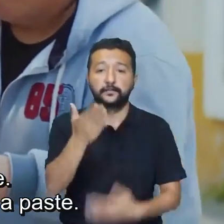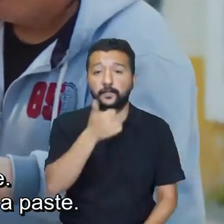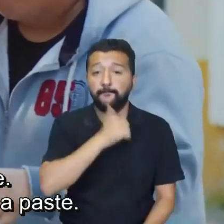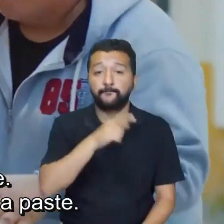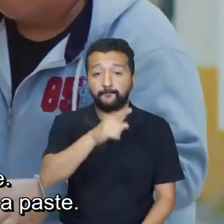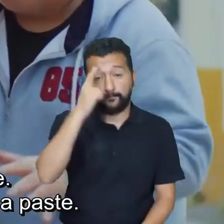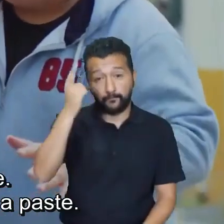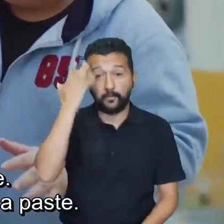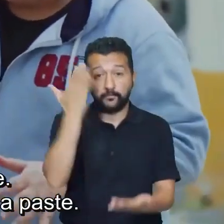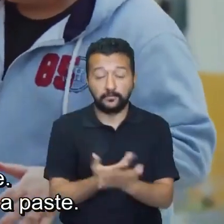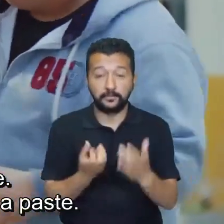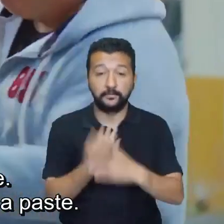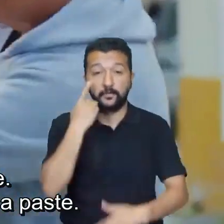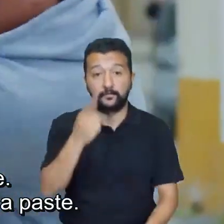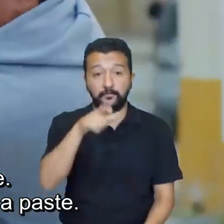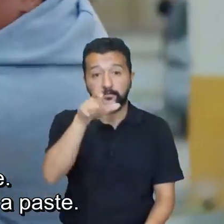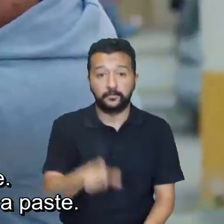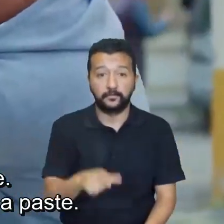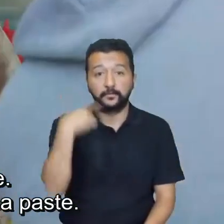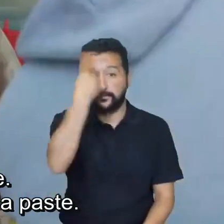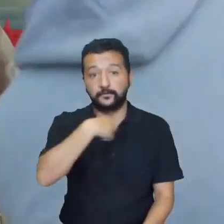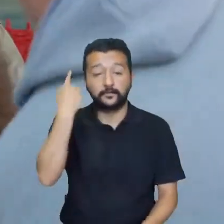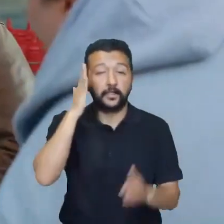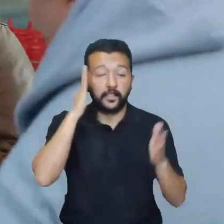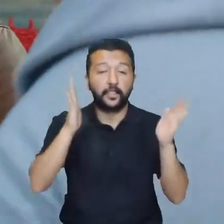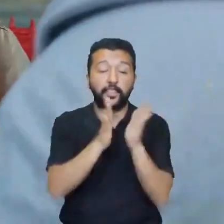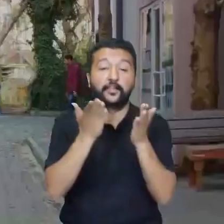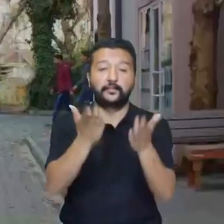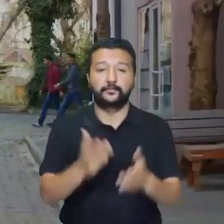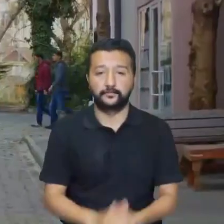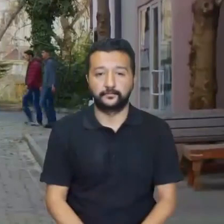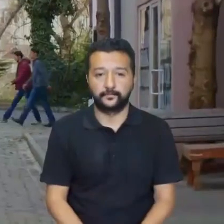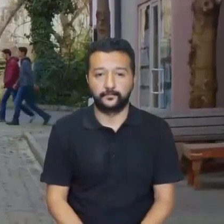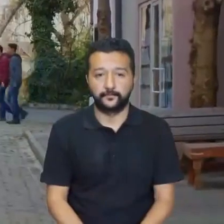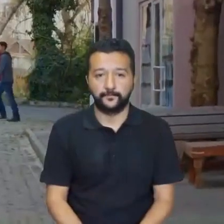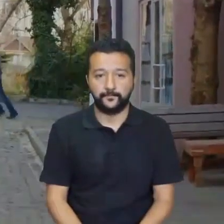Abi bayılmış bir kere. Sabah bir kalktım böyle macun gibi aradım. Yüzünü eliyle bastırdı.